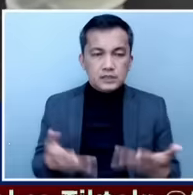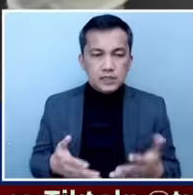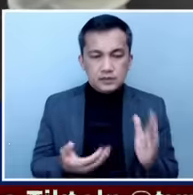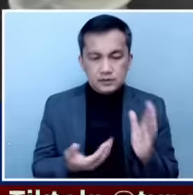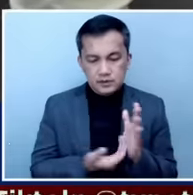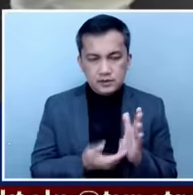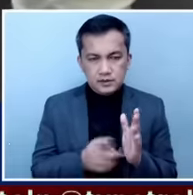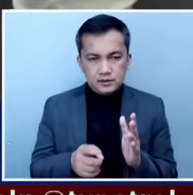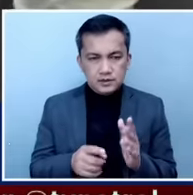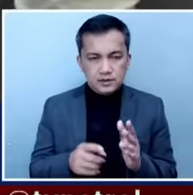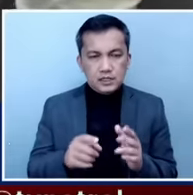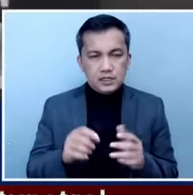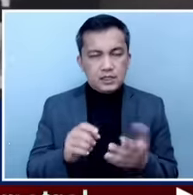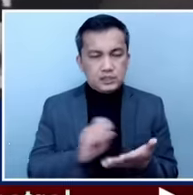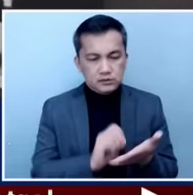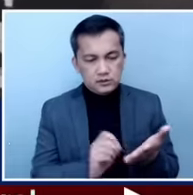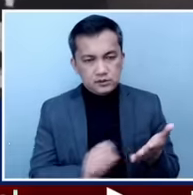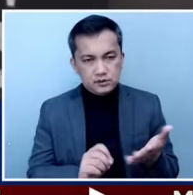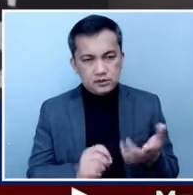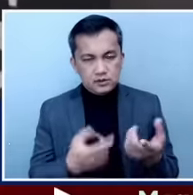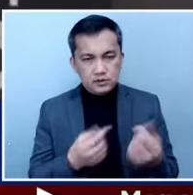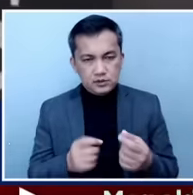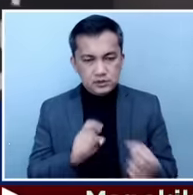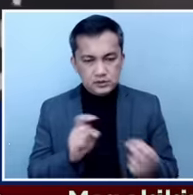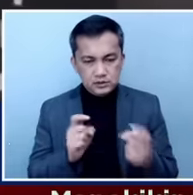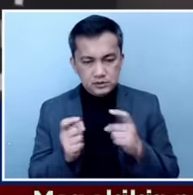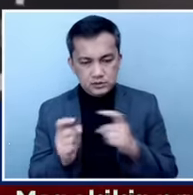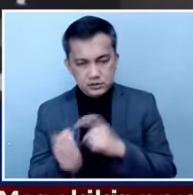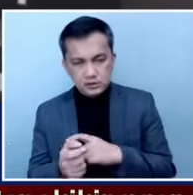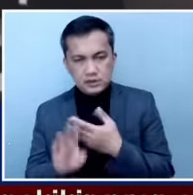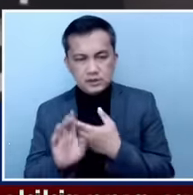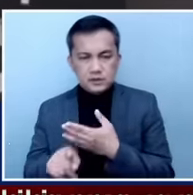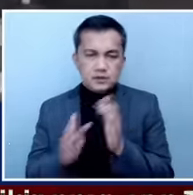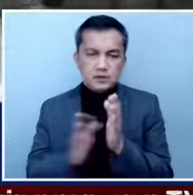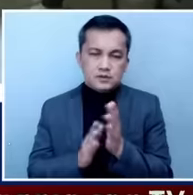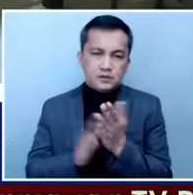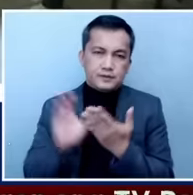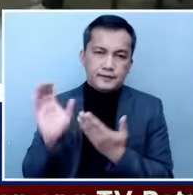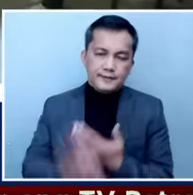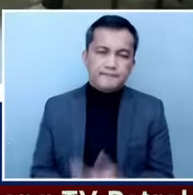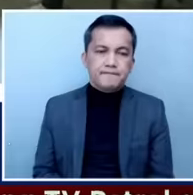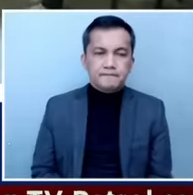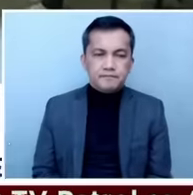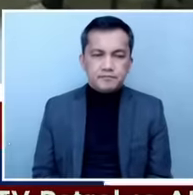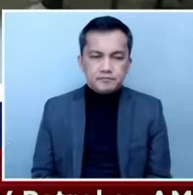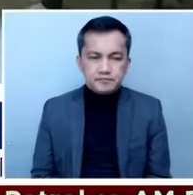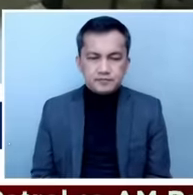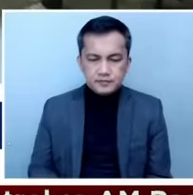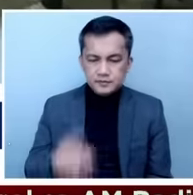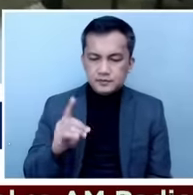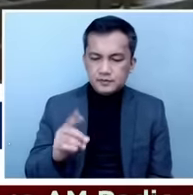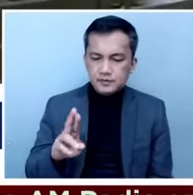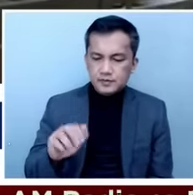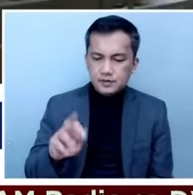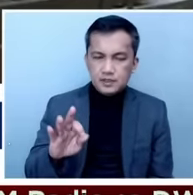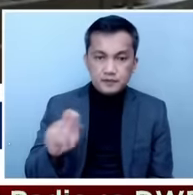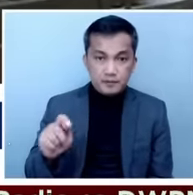isang draft para sa gagawing adjustment sa pagbabalik sa school calendar. Doon sa draft ay mapapaaga,